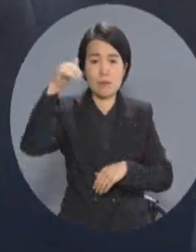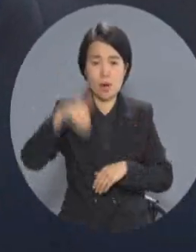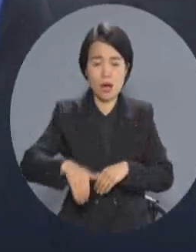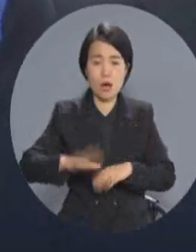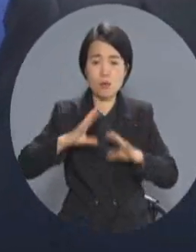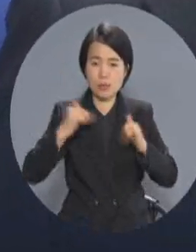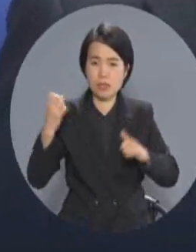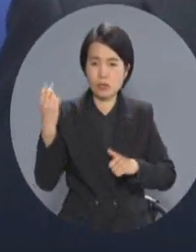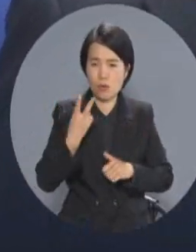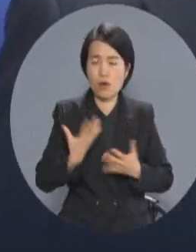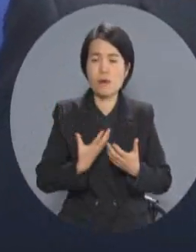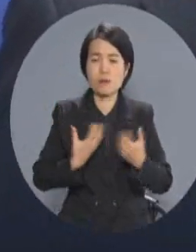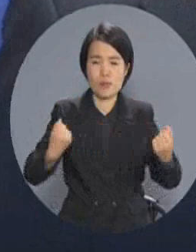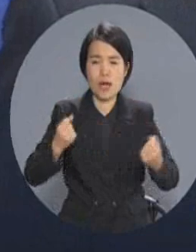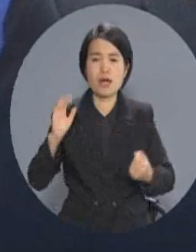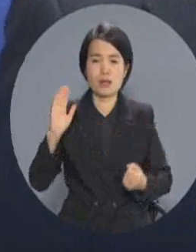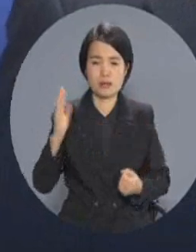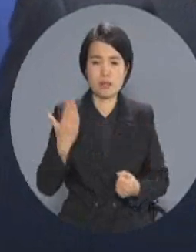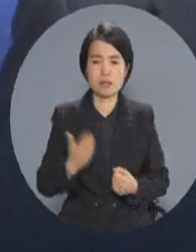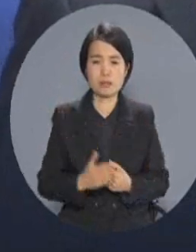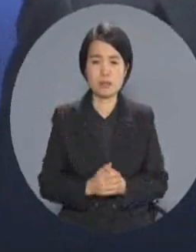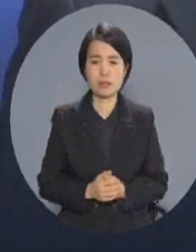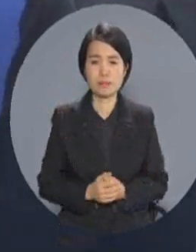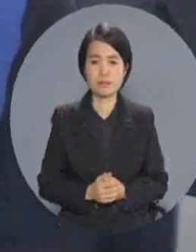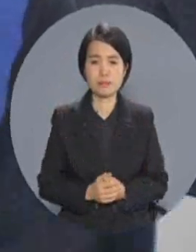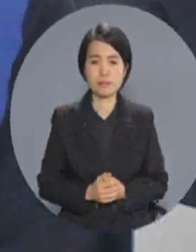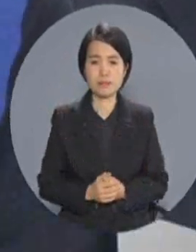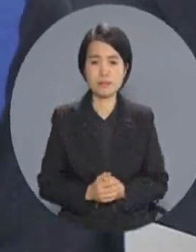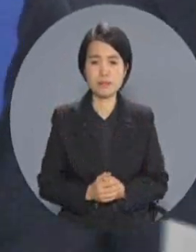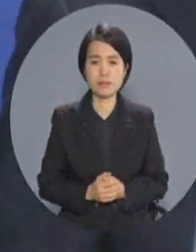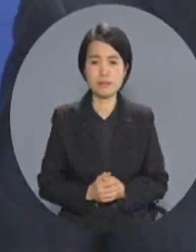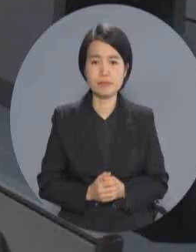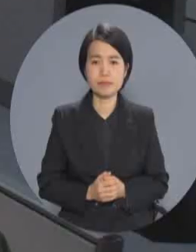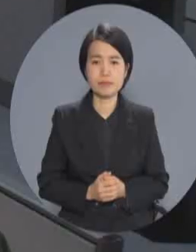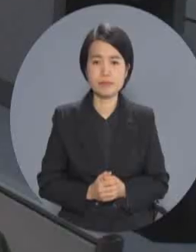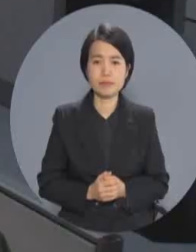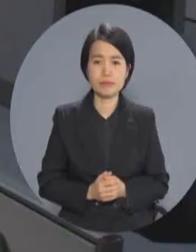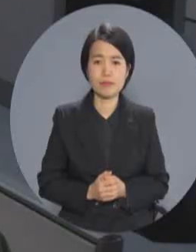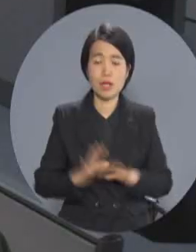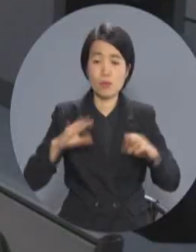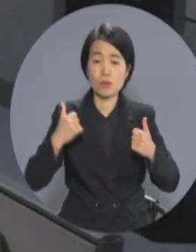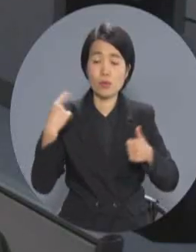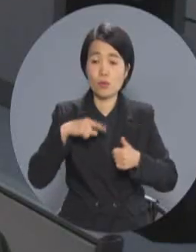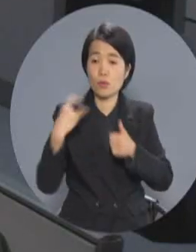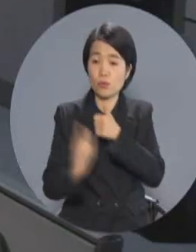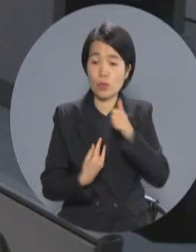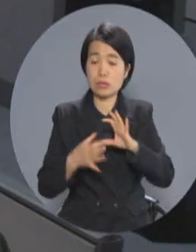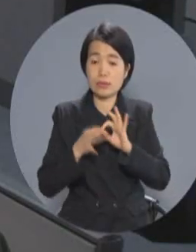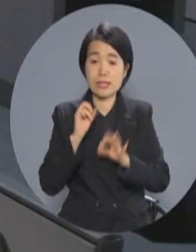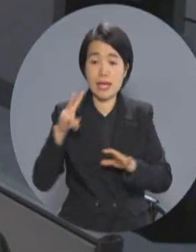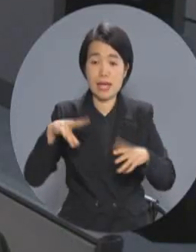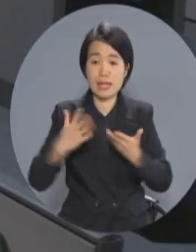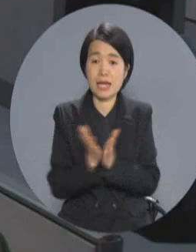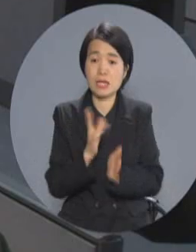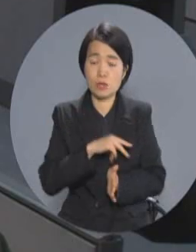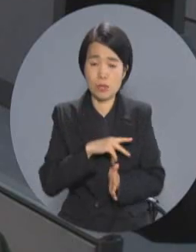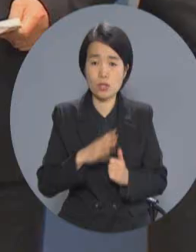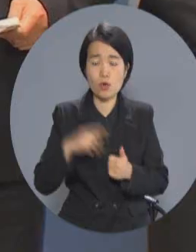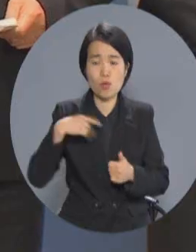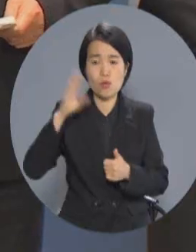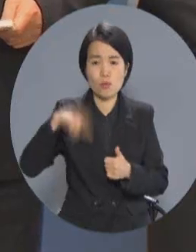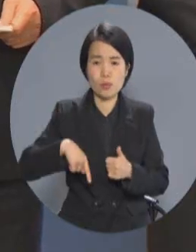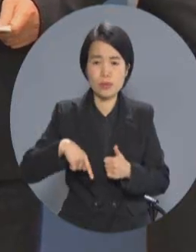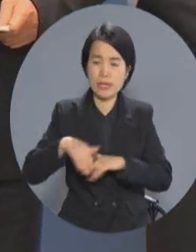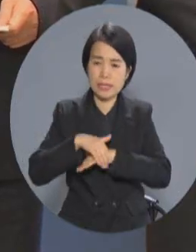것이고 국민은 또다시 분노하게 될 것입니다. 국회 교육위원회 소속 야당 의원들도